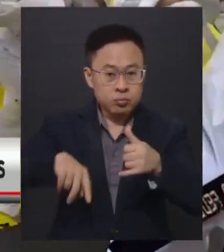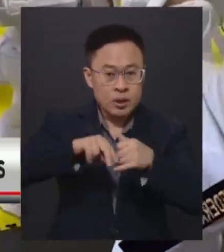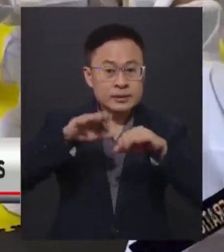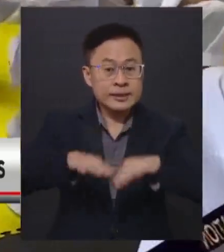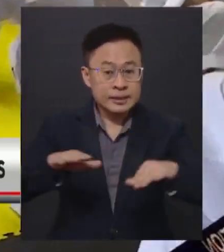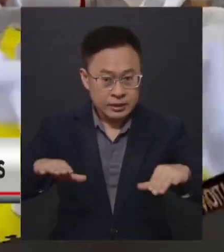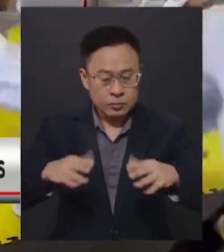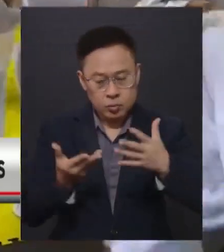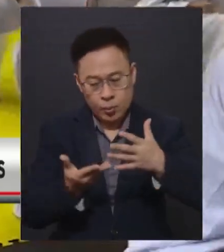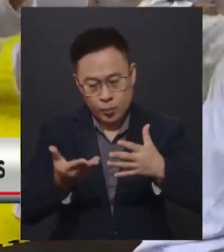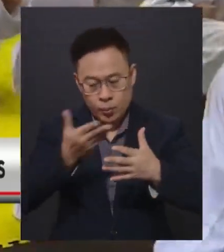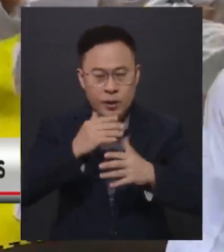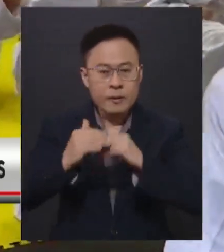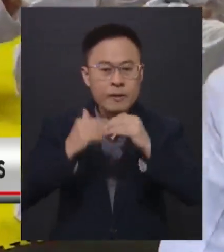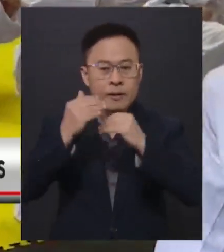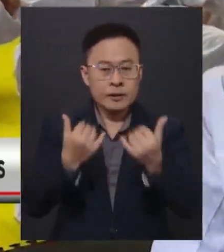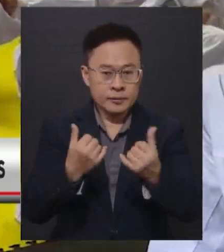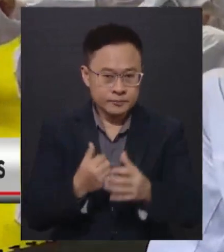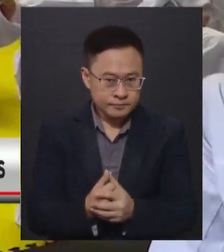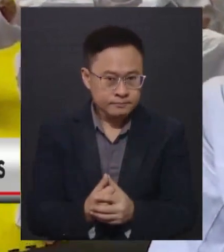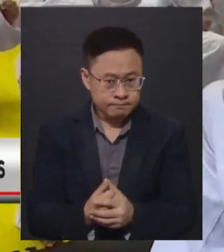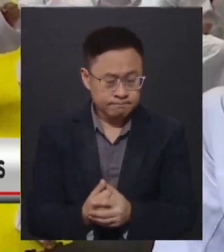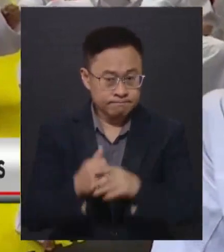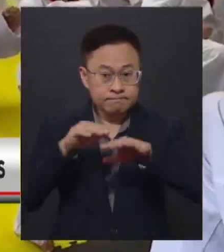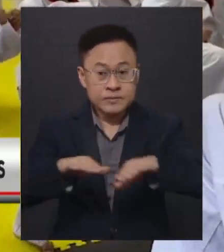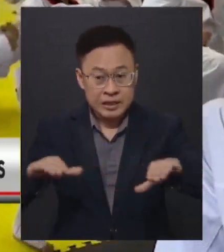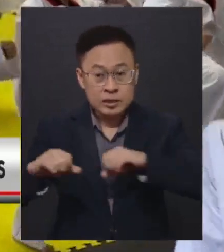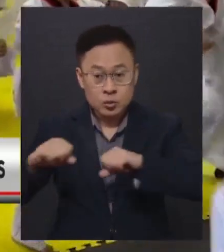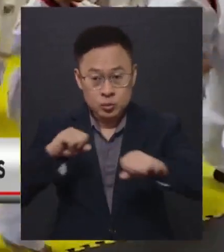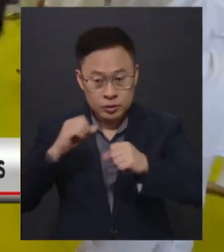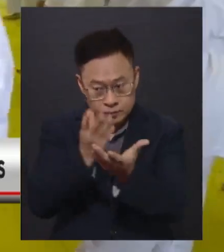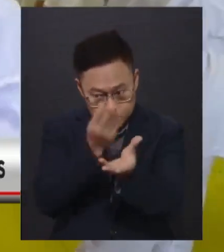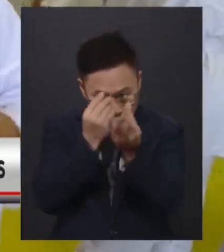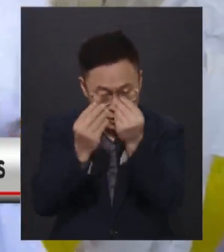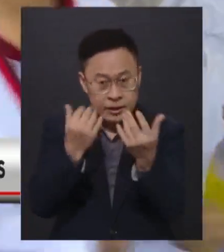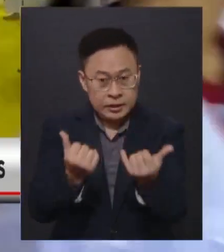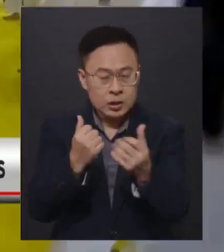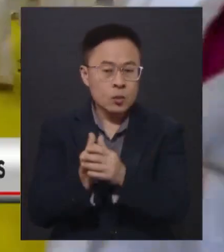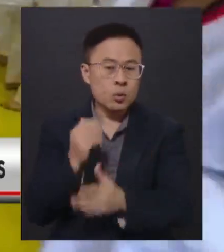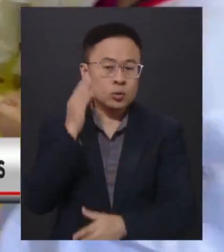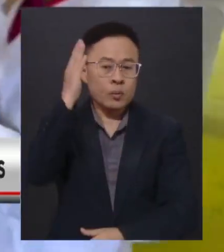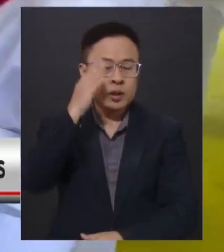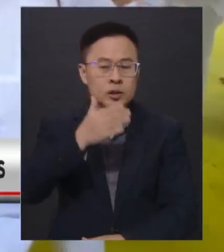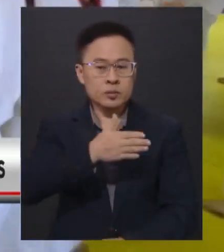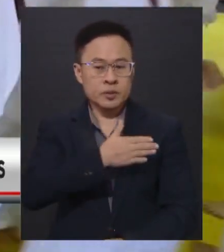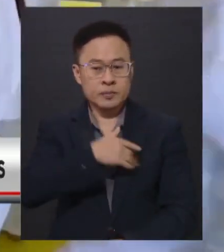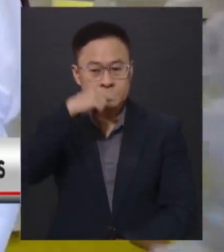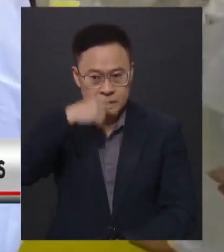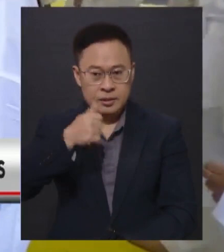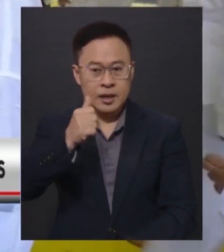โดอย่างยั่งยืนหวังว่าเด็กเยาวชนที่มาในวันนี้จะมีโอกาสไปเป็นทีมชาติในอนาค